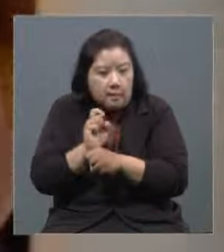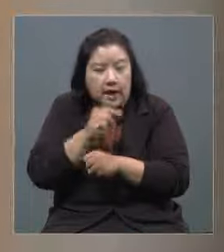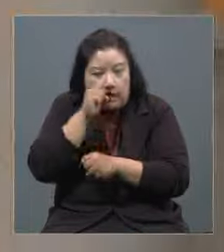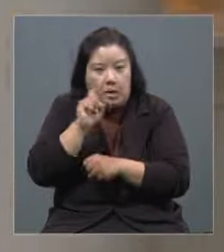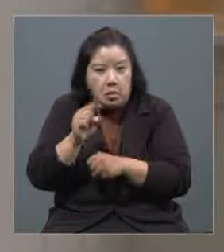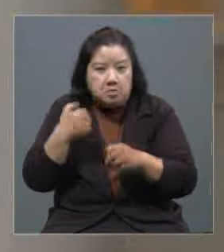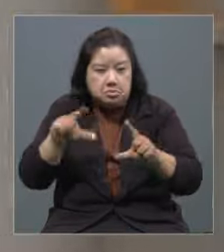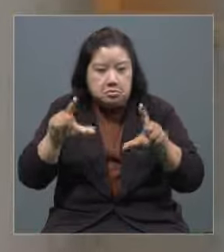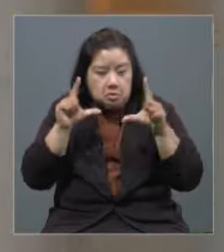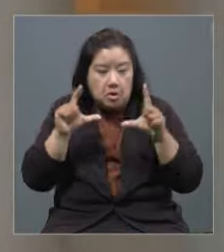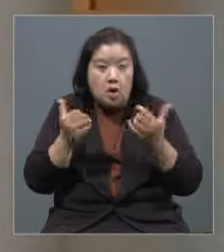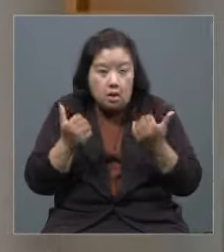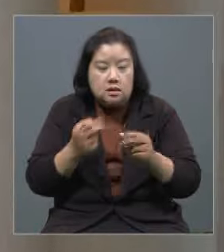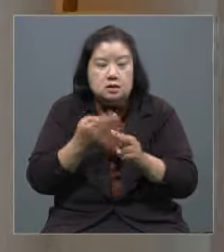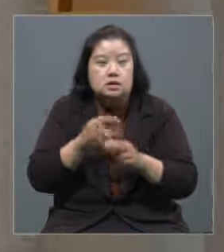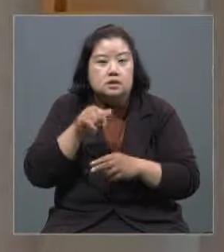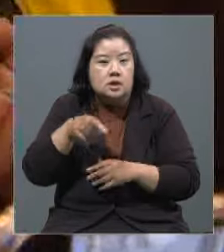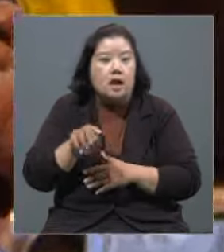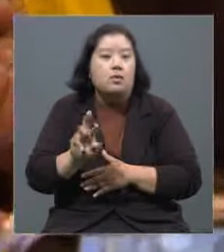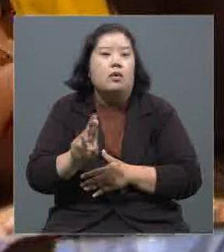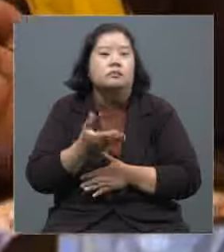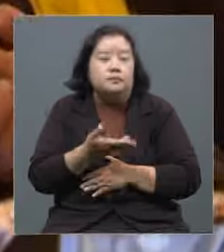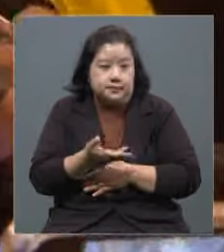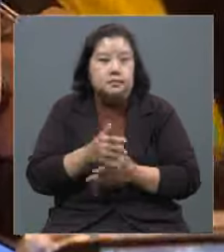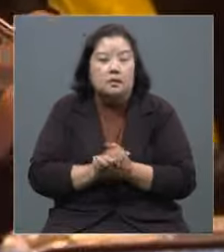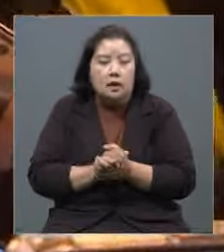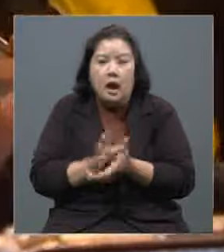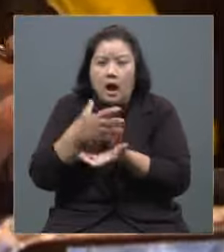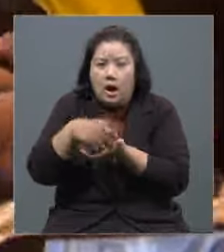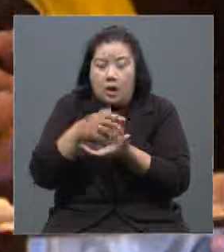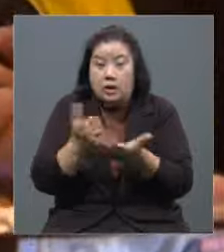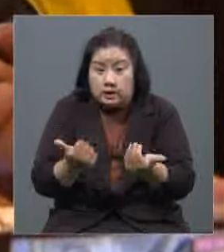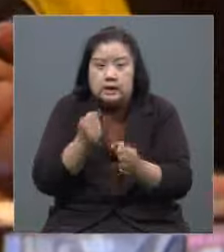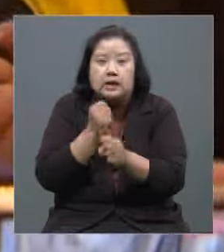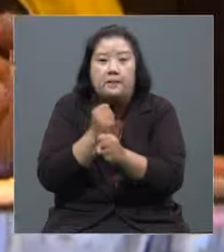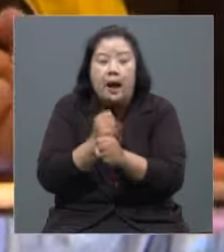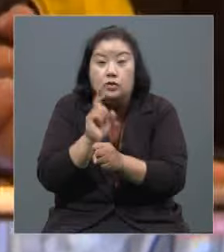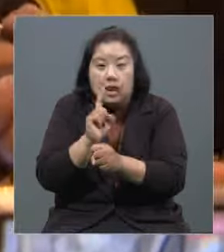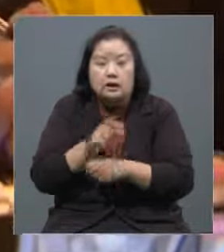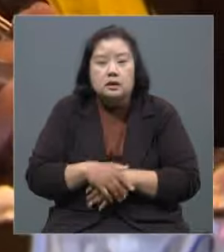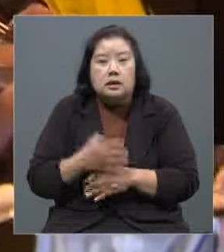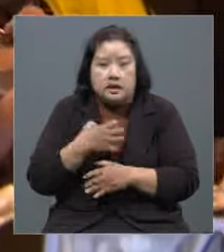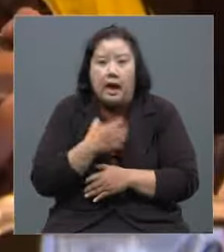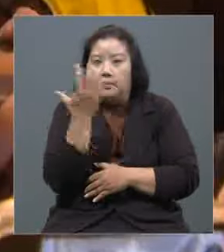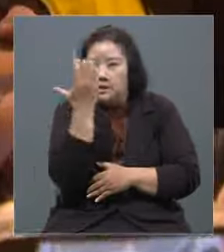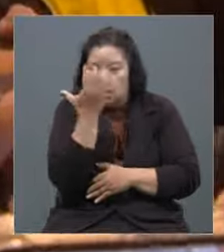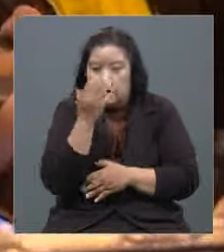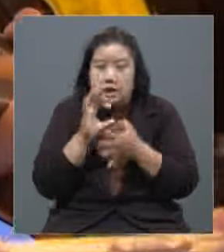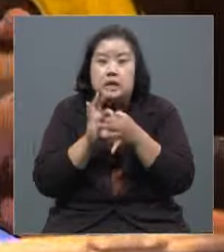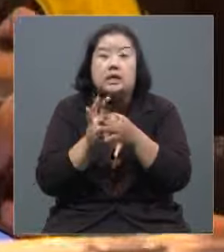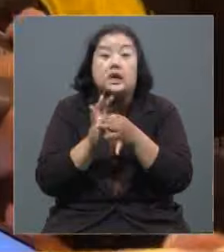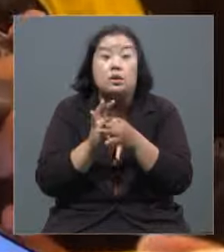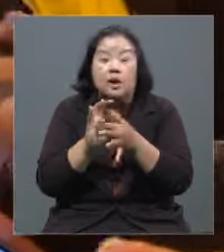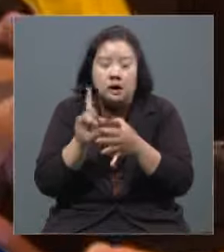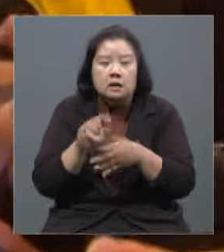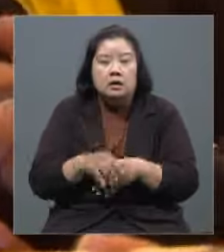นายกรัฐมนตรีนางสาวจิราพรสินธุไพรได้บอกถึงการดำเนินการทำสถานีโทรทัศน์ซอฟต์พาวเวอร์ว่าเรื่องนี้จะน